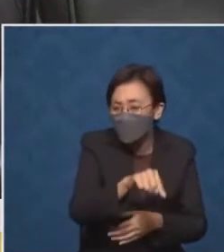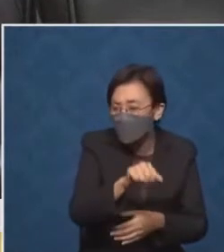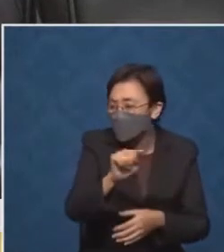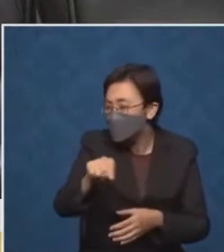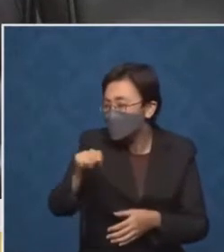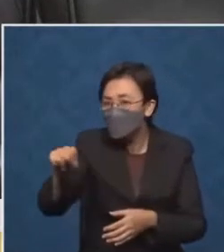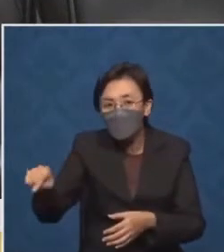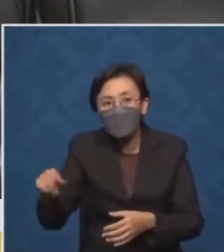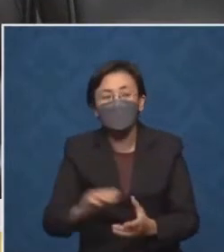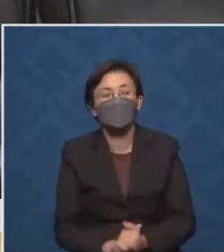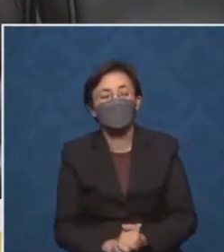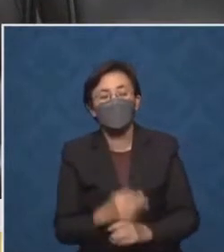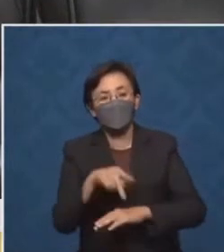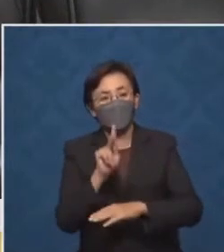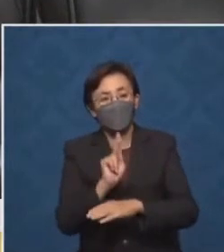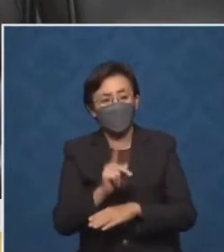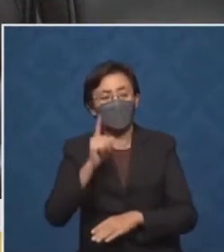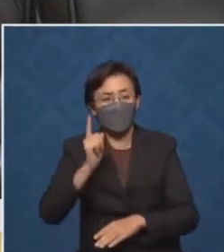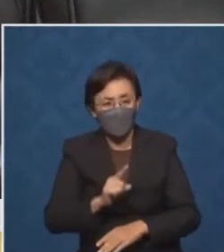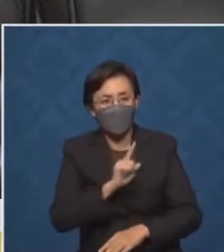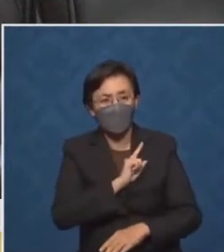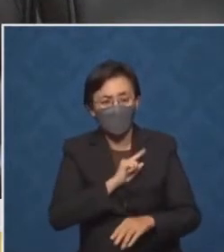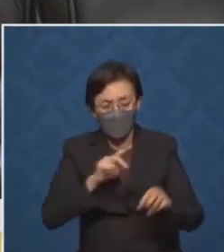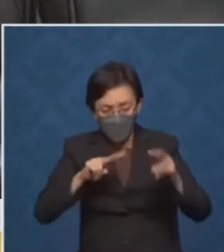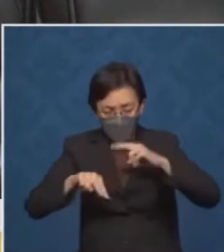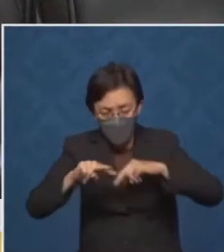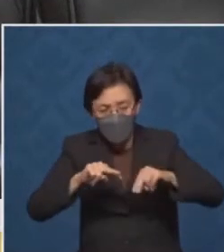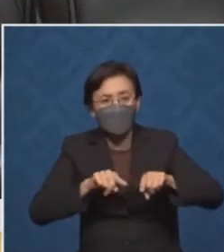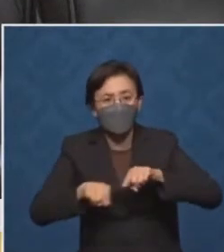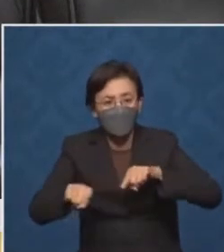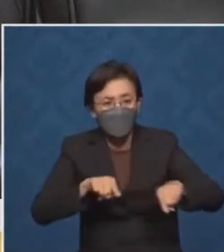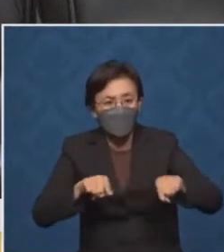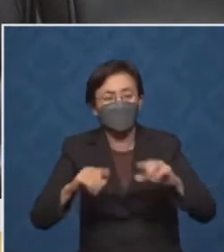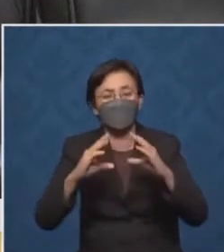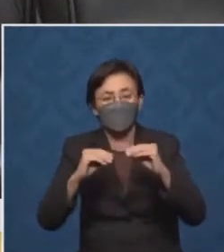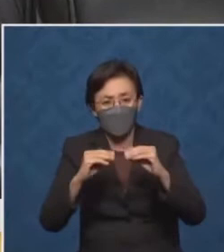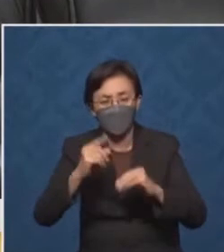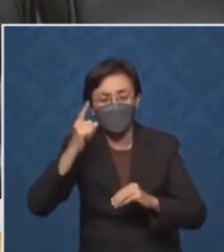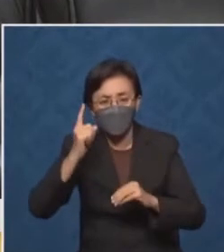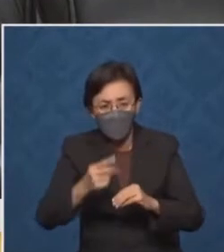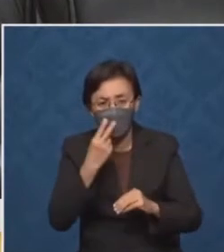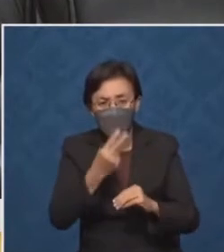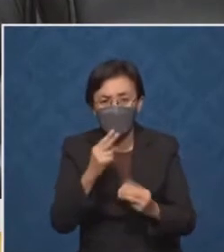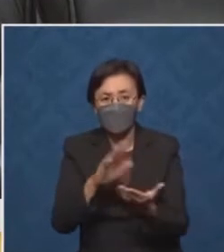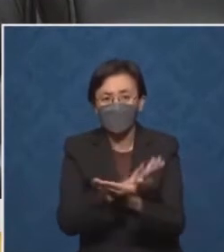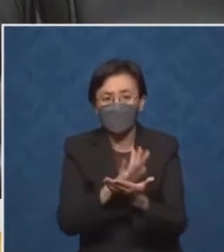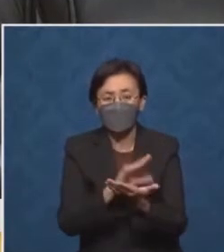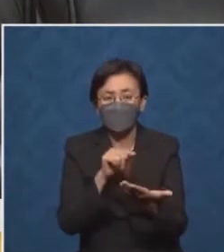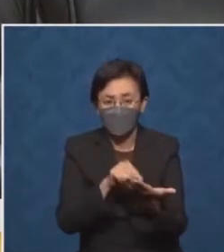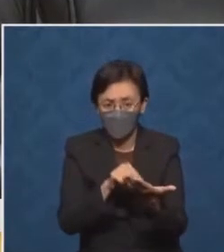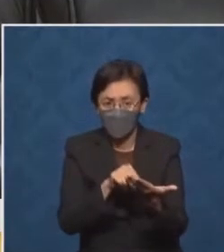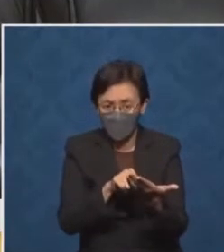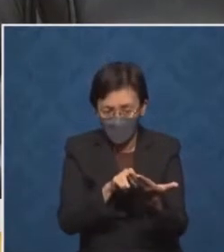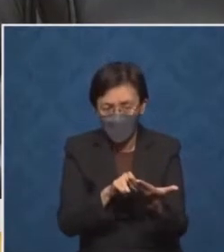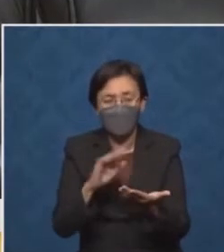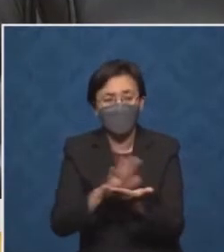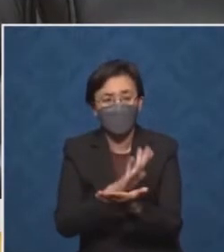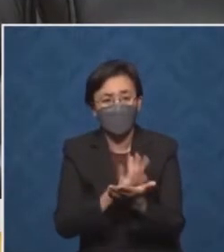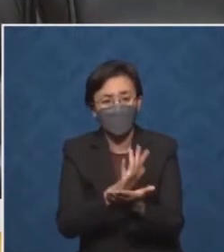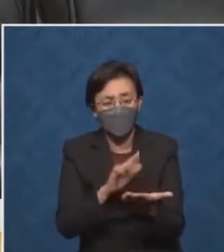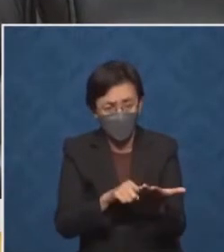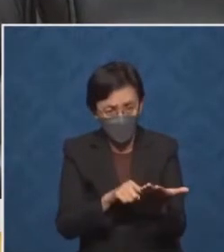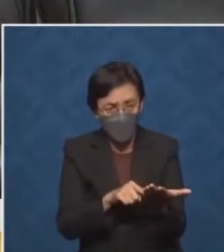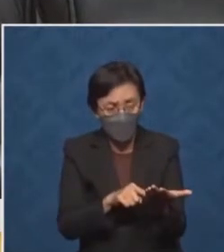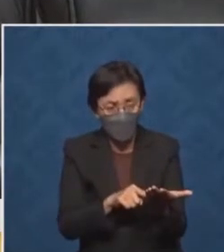เพราฉะนั้นท่านประทานต้องทำหนาที่คบคุมการปาชุมโดยทานต้องดูด้วยวาatifสูงทเอามาแดงเป็นส